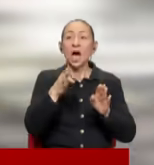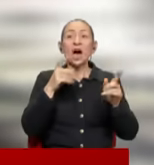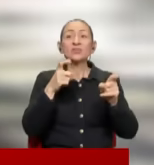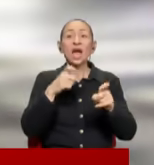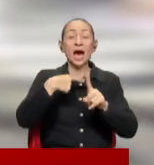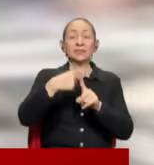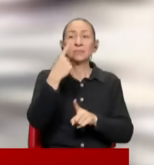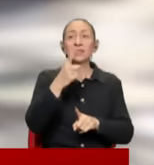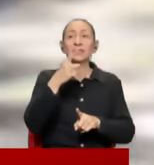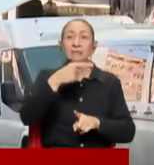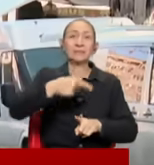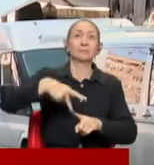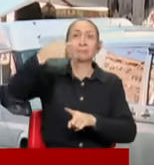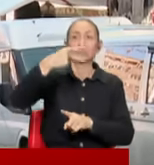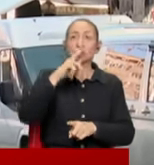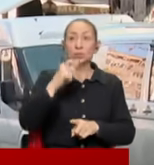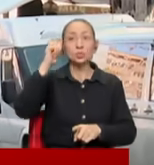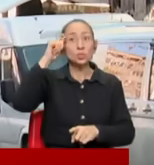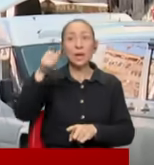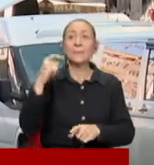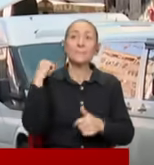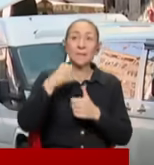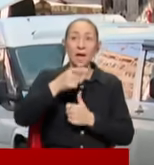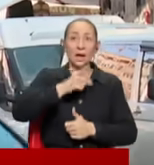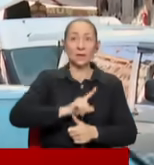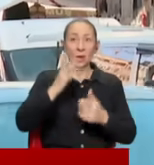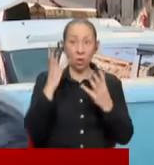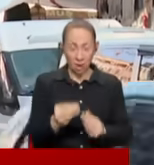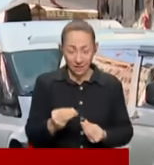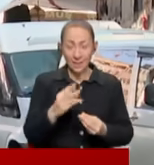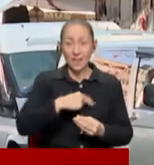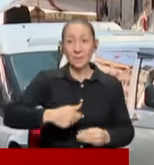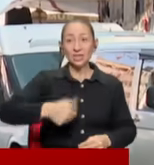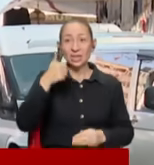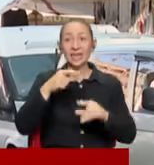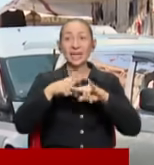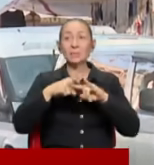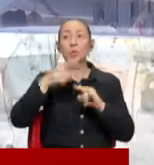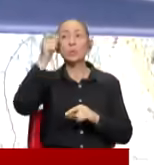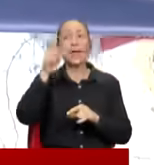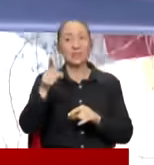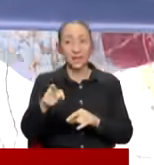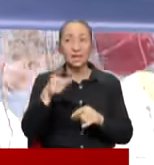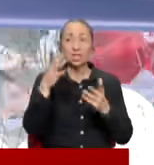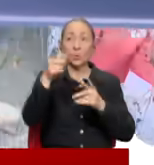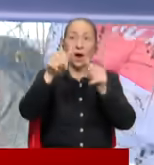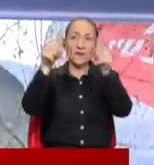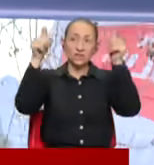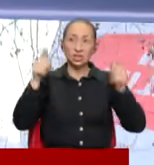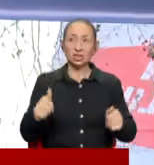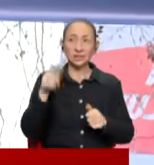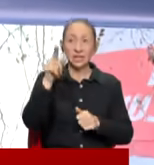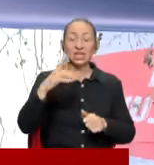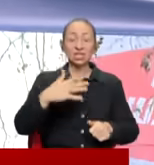avcılara artı bir kat sözü verdi. Üsküdar için bir kez daha aday gösterilen Belediye Başkanı Hilmi Türkmen ise işte bu afişi